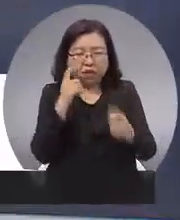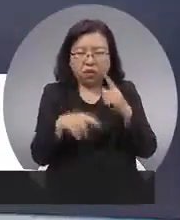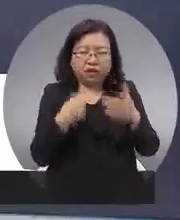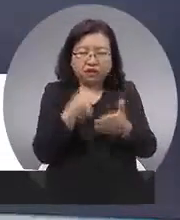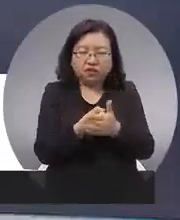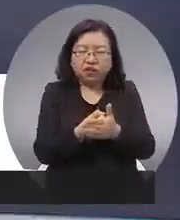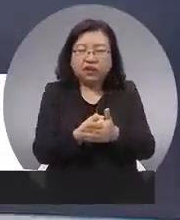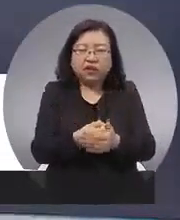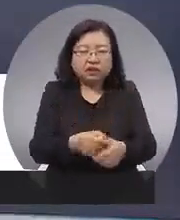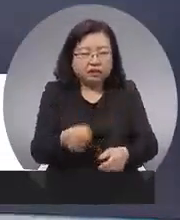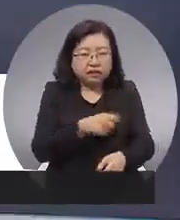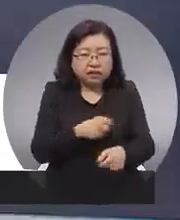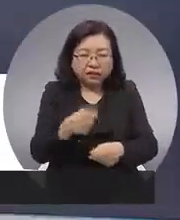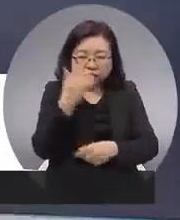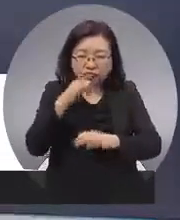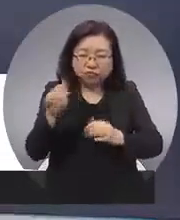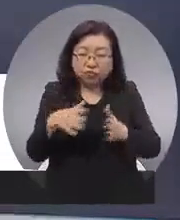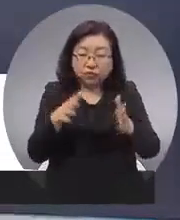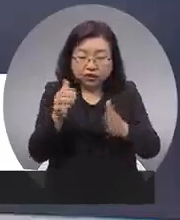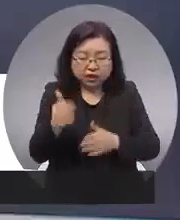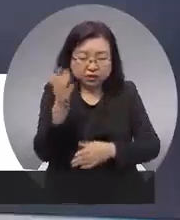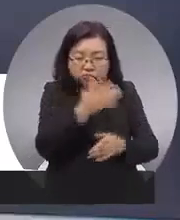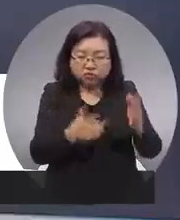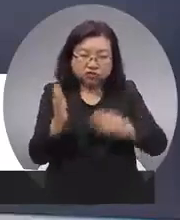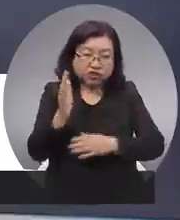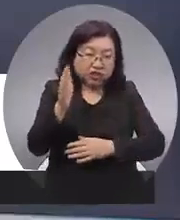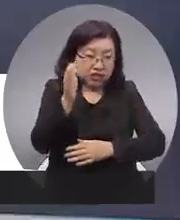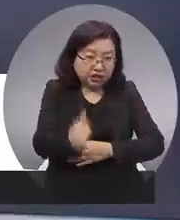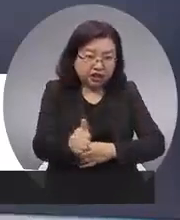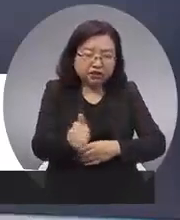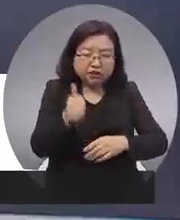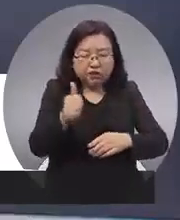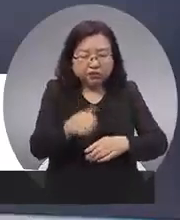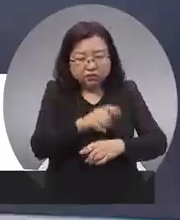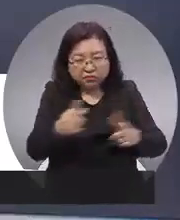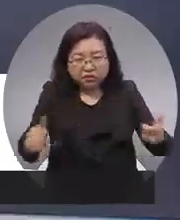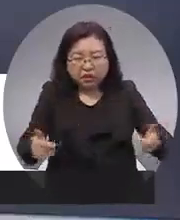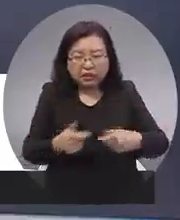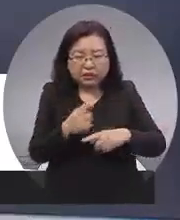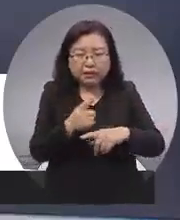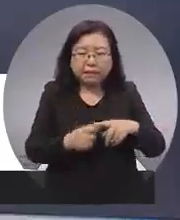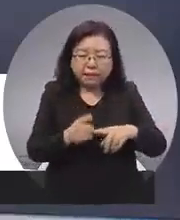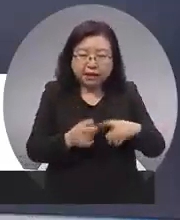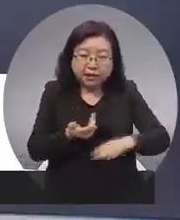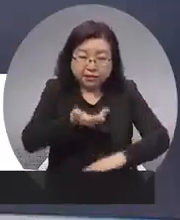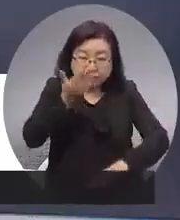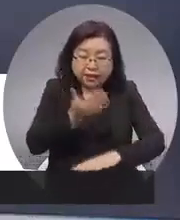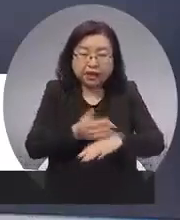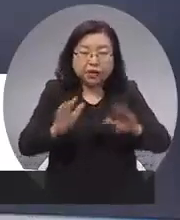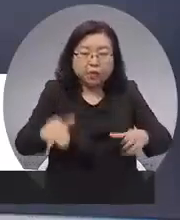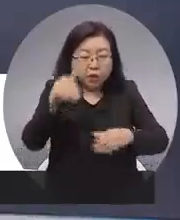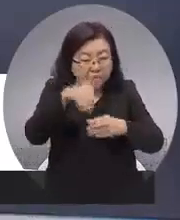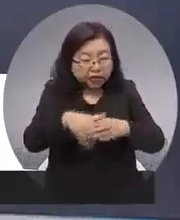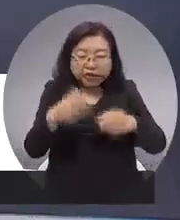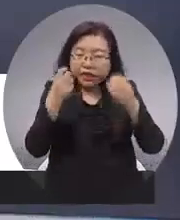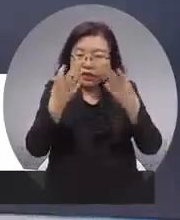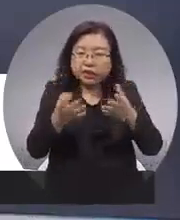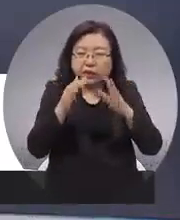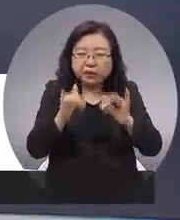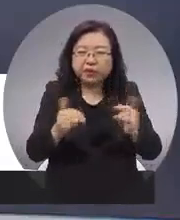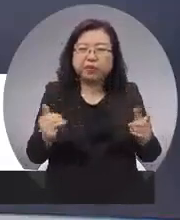충북지사 와 청조 시장 등 충북 단체장 가운데 과 반은 이번 선거를 통해 새 인물로 교체 될